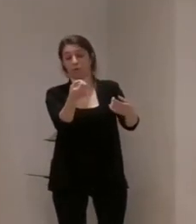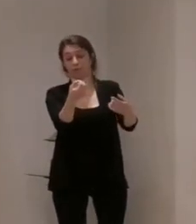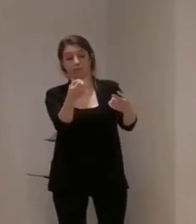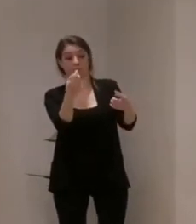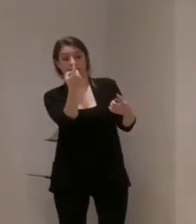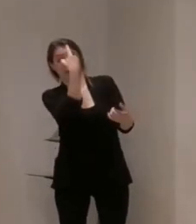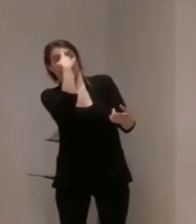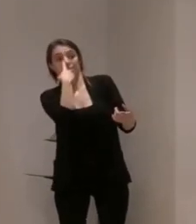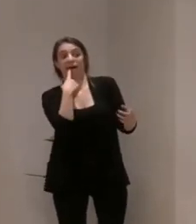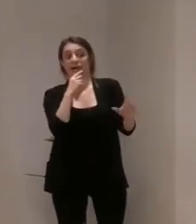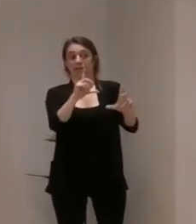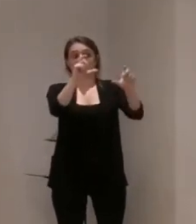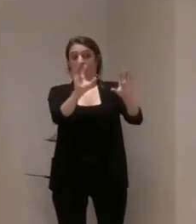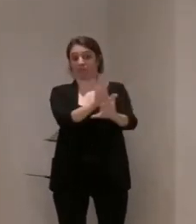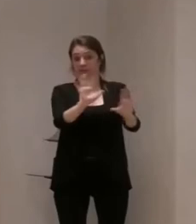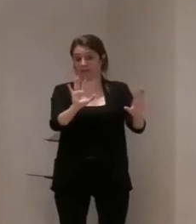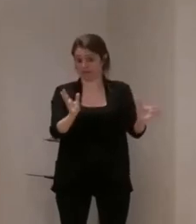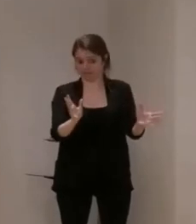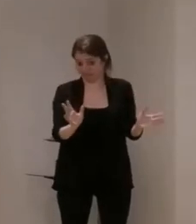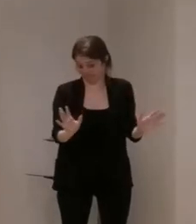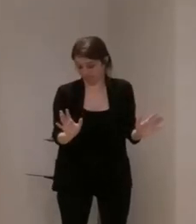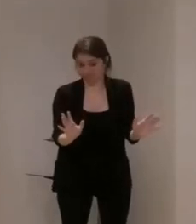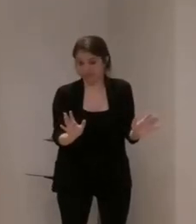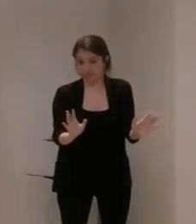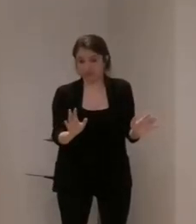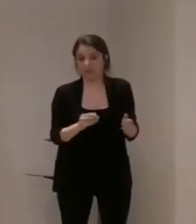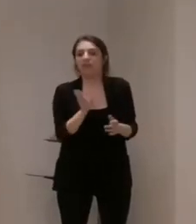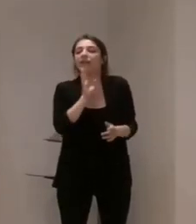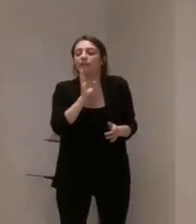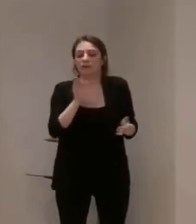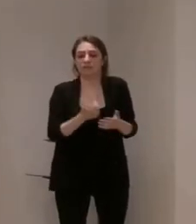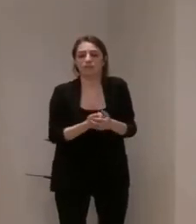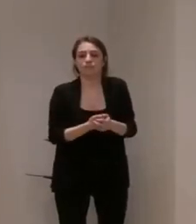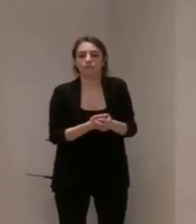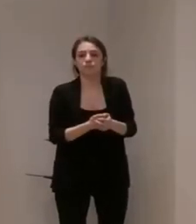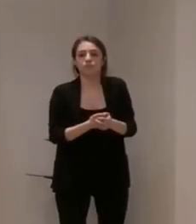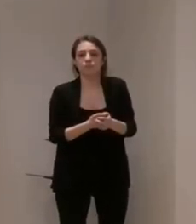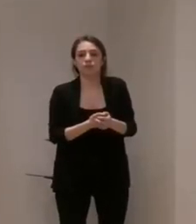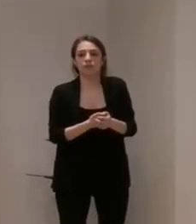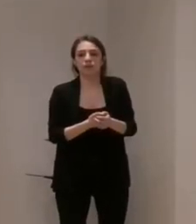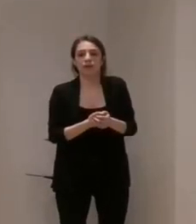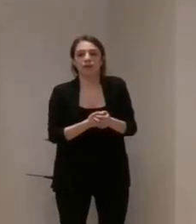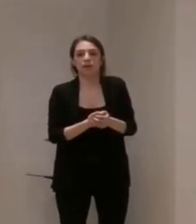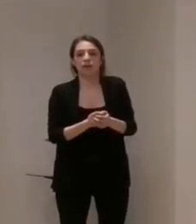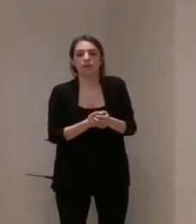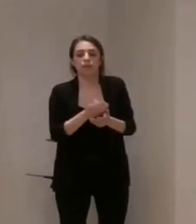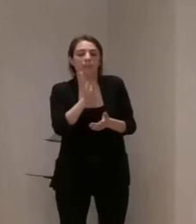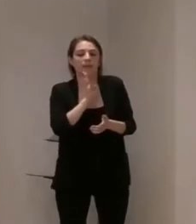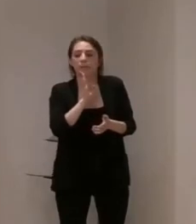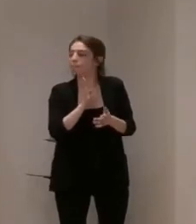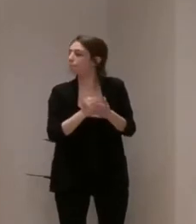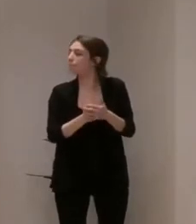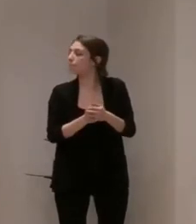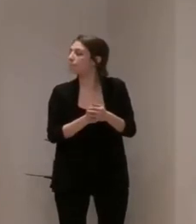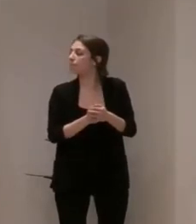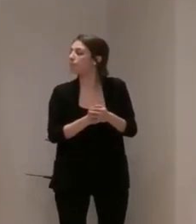sentit. Però tot això no s'ha fet. I què passa? Doncs que d'alguna manera les mateixes... Jo,